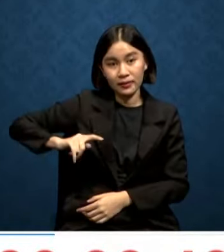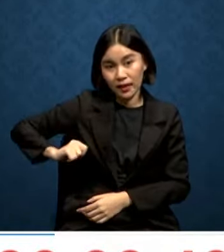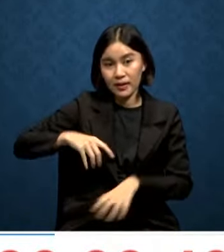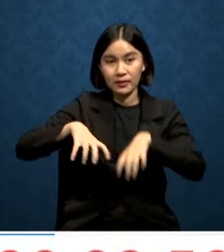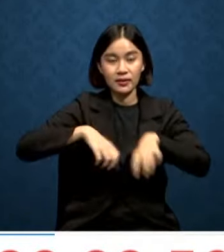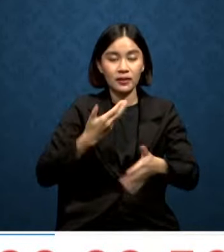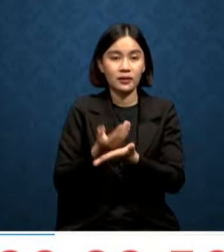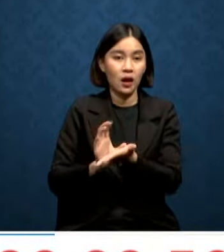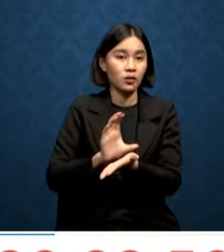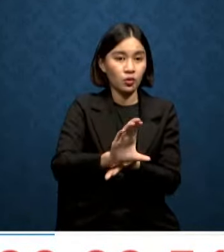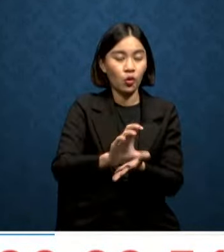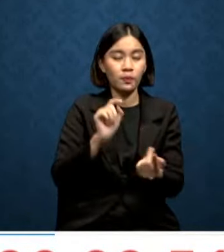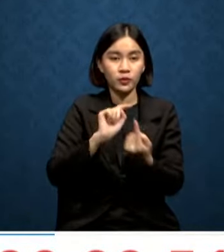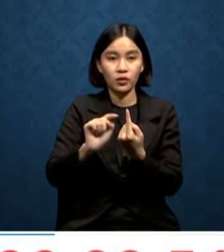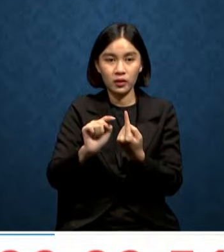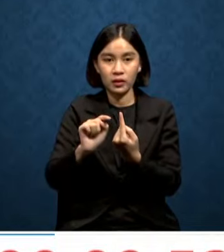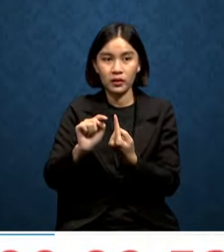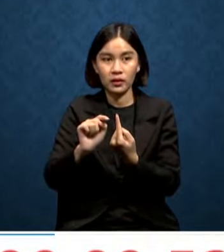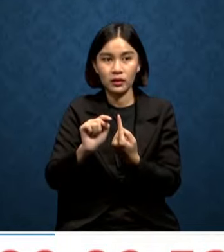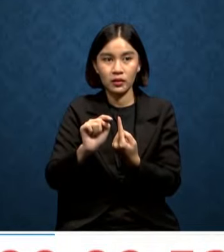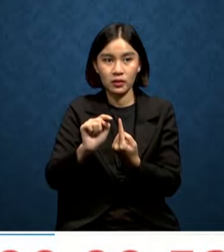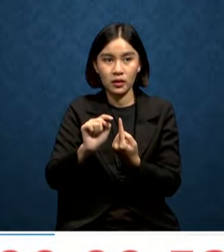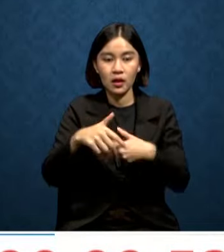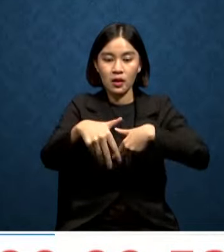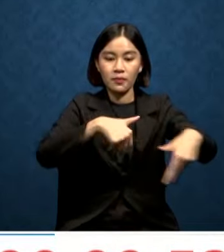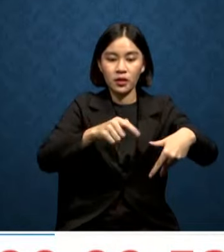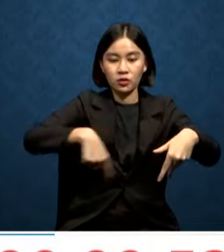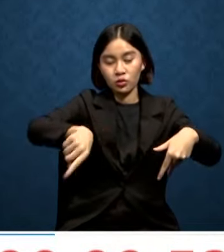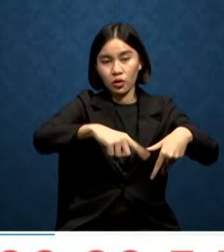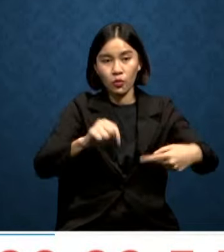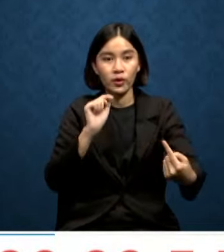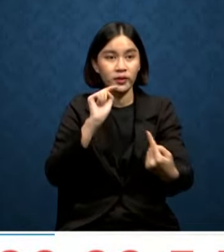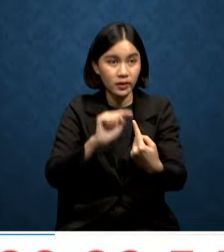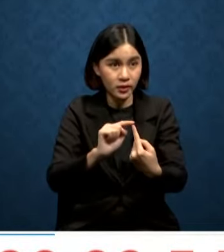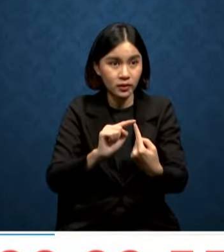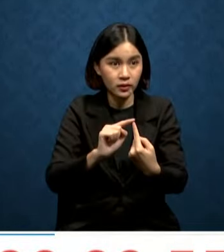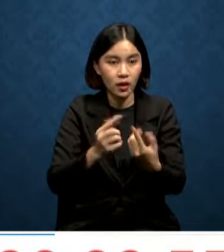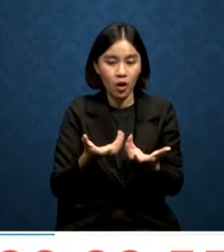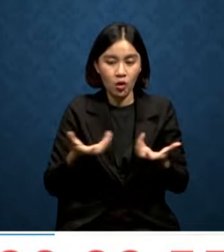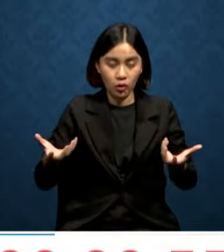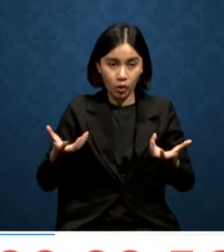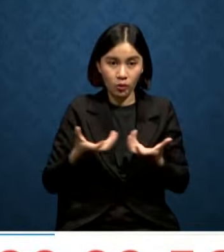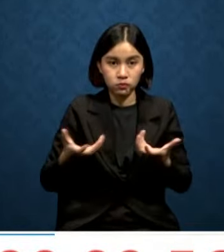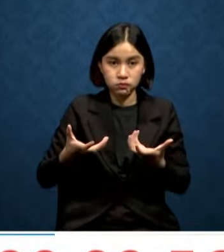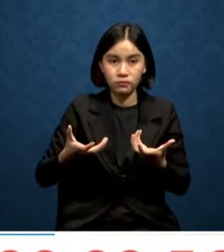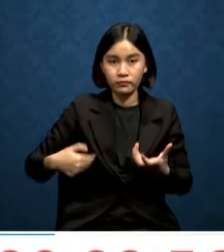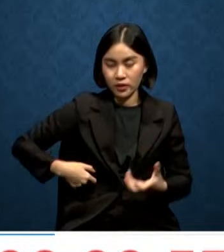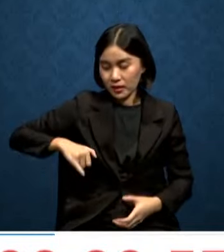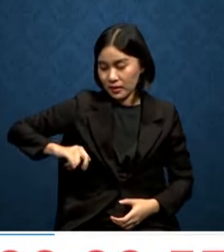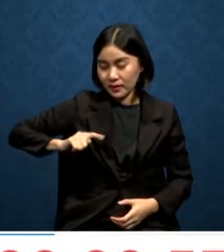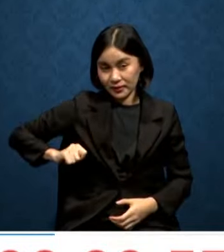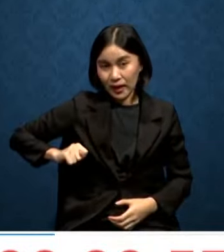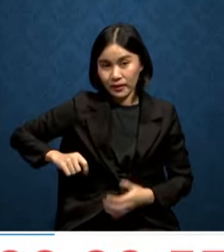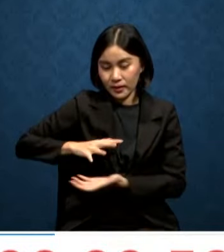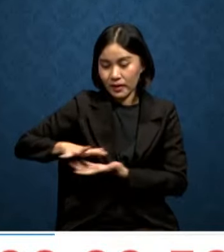งบประมาณไปสำหรับการให้พี่น้องประชาชนสามารถเข้าถึงเครื่องฟอกไตอัตโนมัติคือทำเองที่บ้